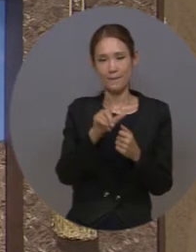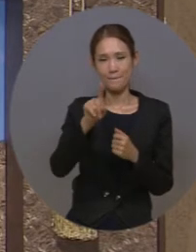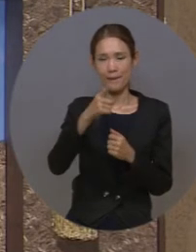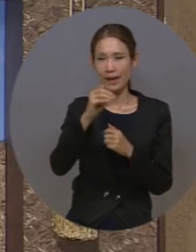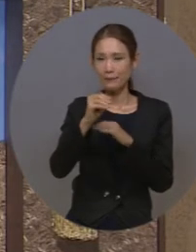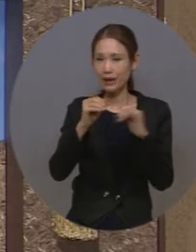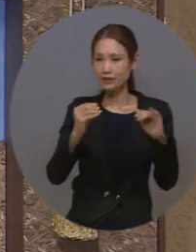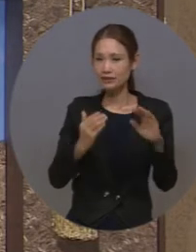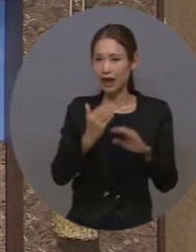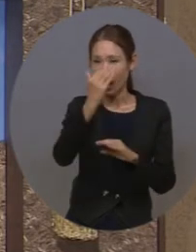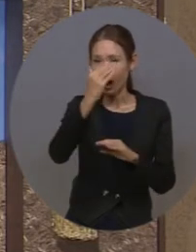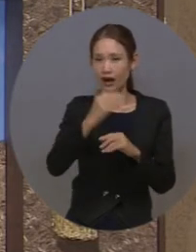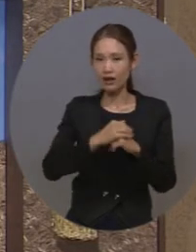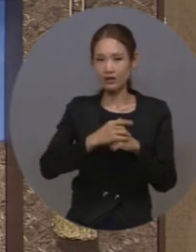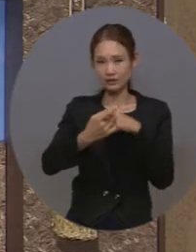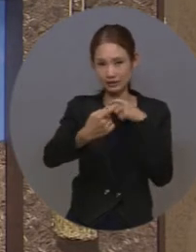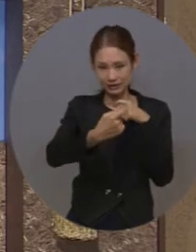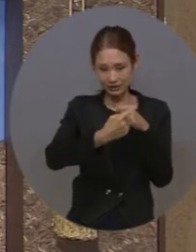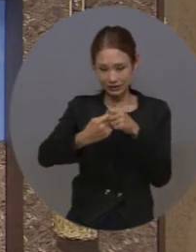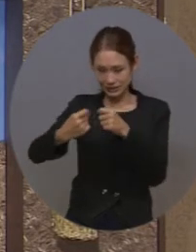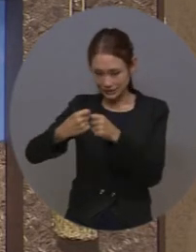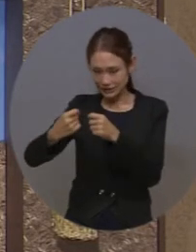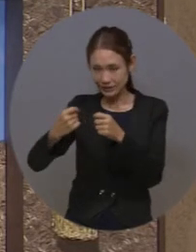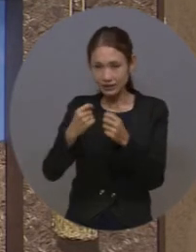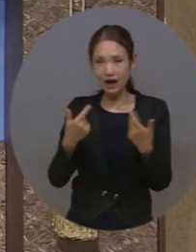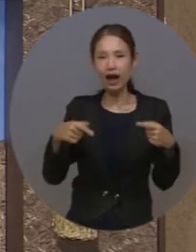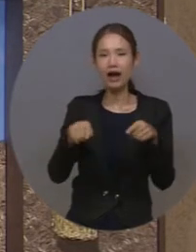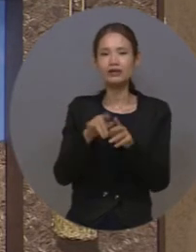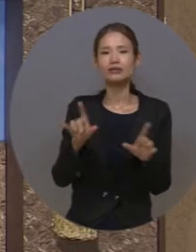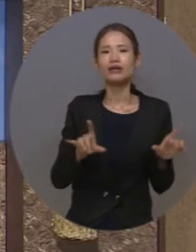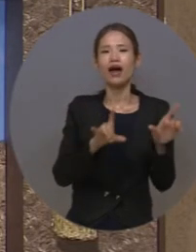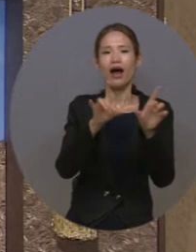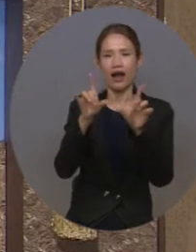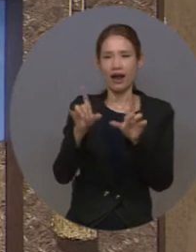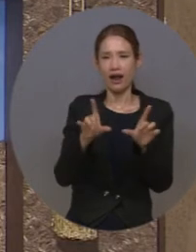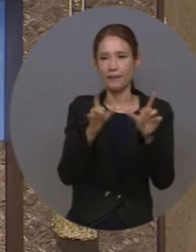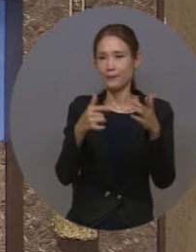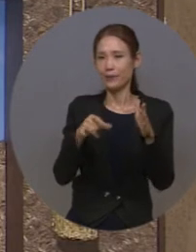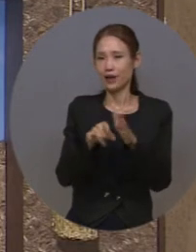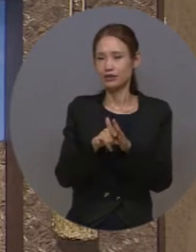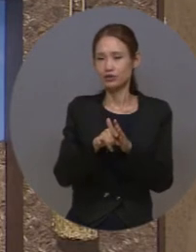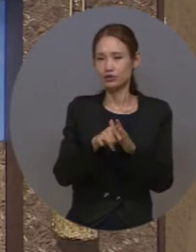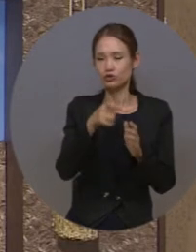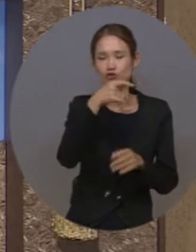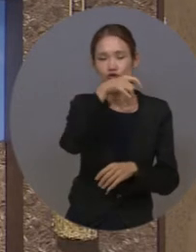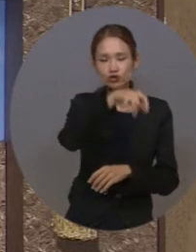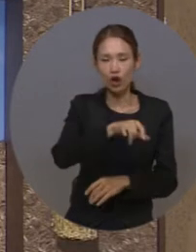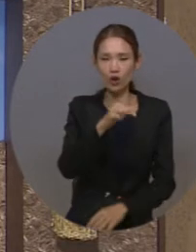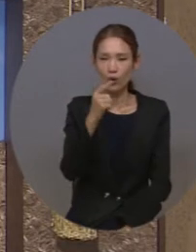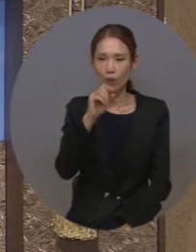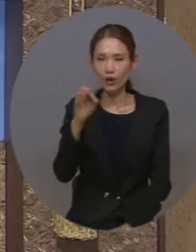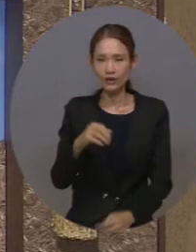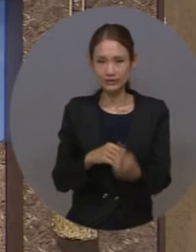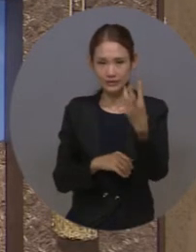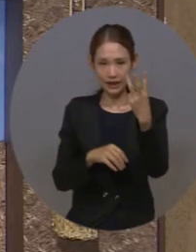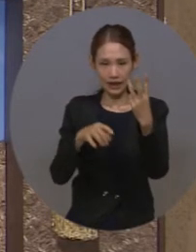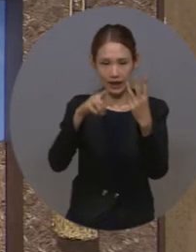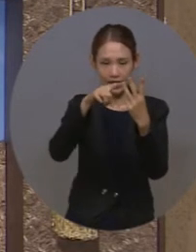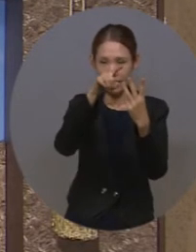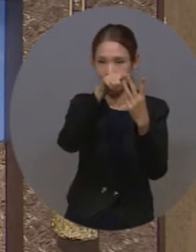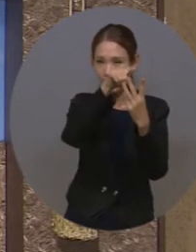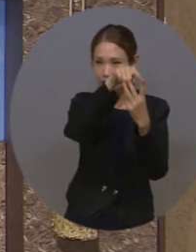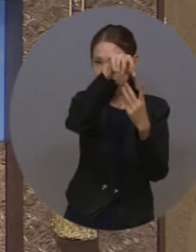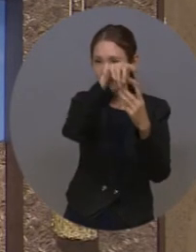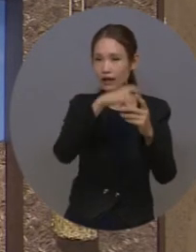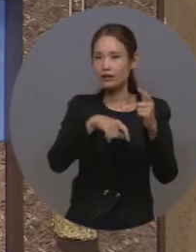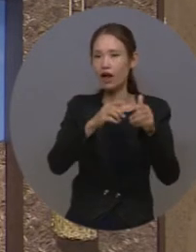하고 인근시는 같이 할 수 있게끔 네. 수원하고 그다음에 고양 용인 세 군데는 더 센터를